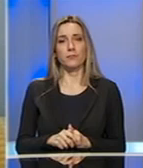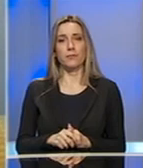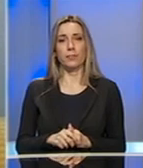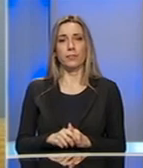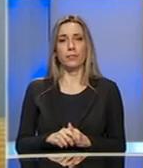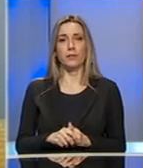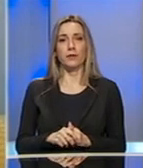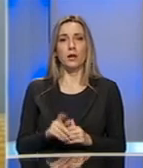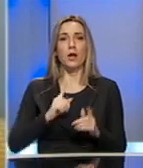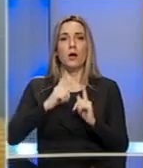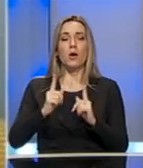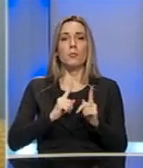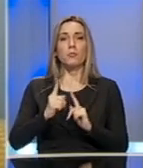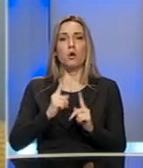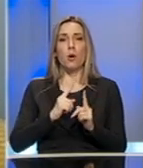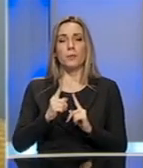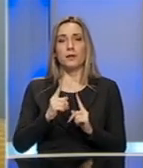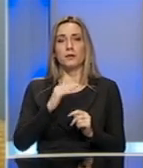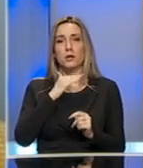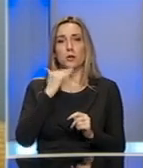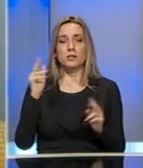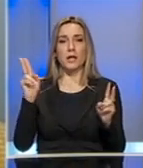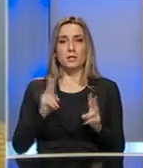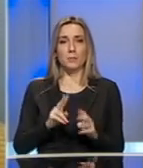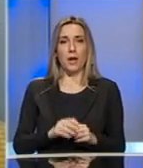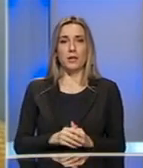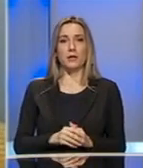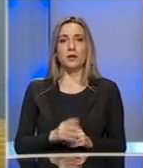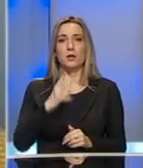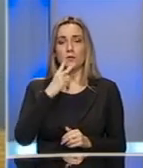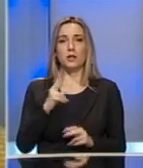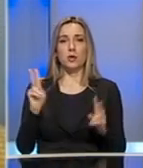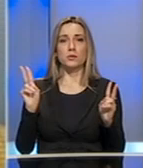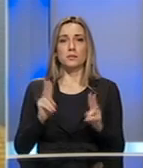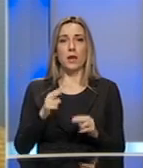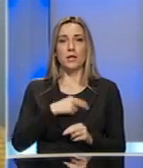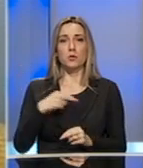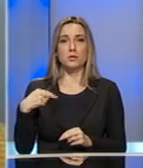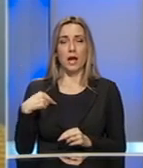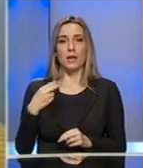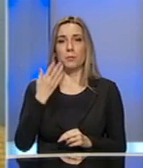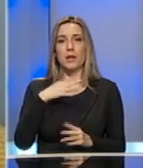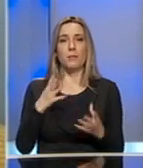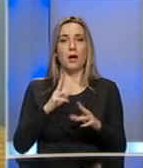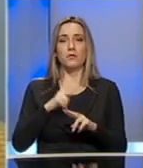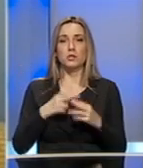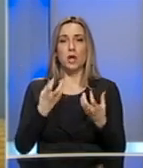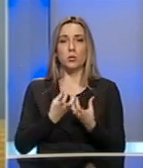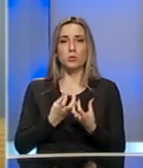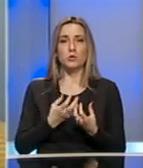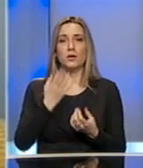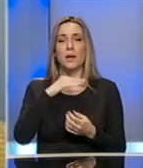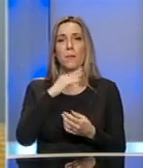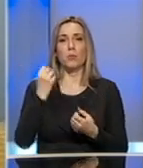Da, promet je dosta smanjen, vidno smanjen u Zagrebu, nema više gužvi, nema toliko auta